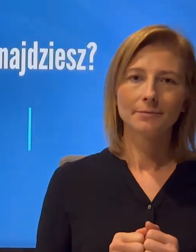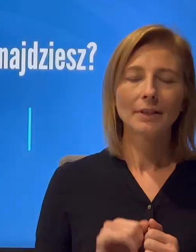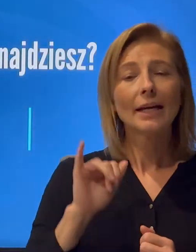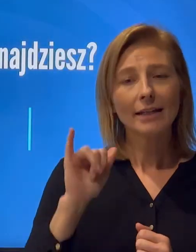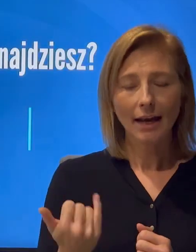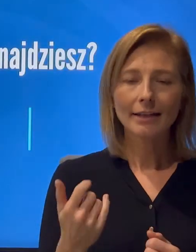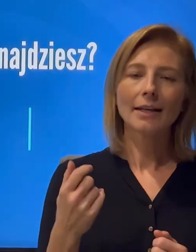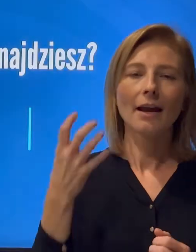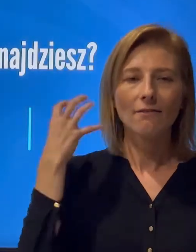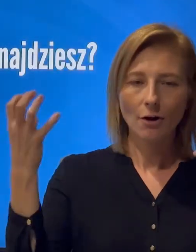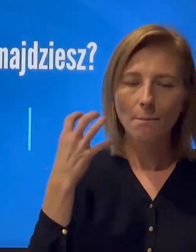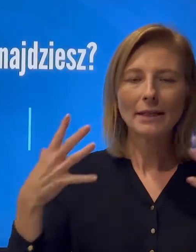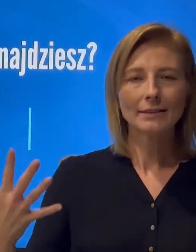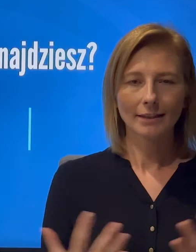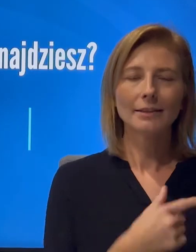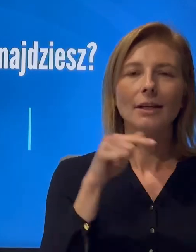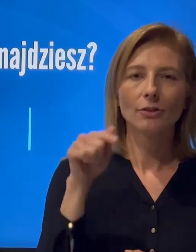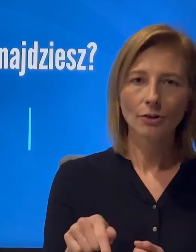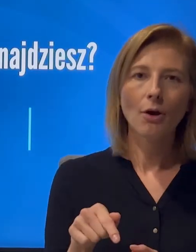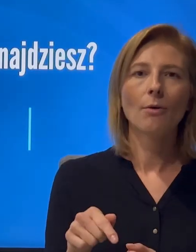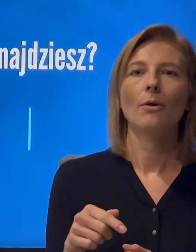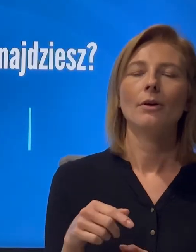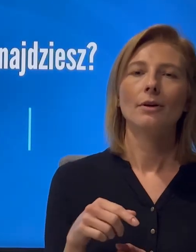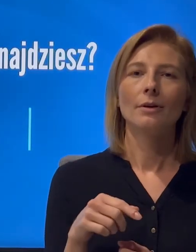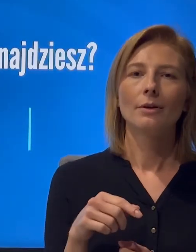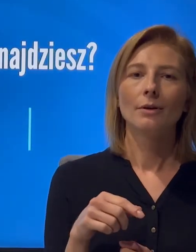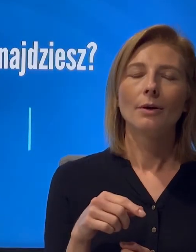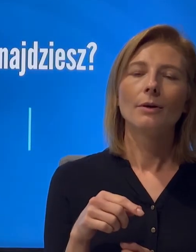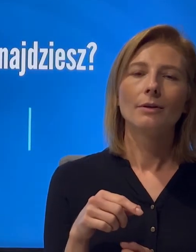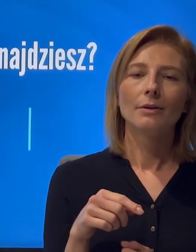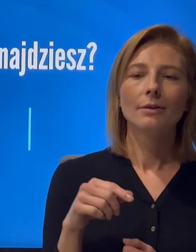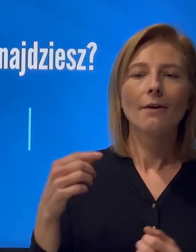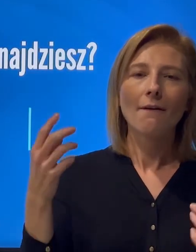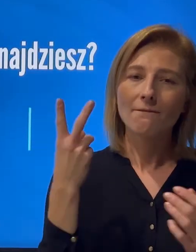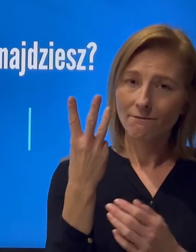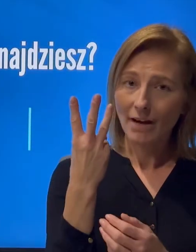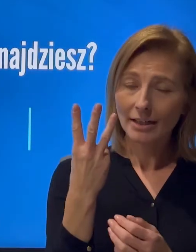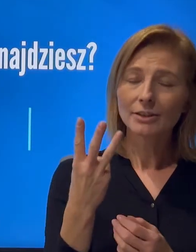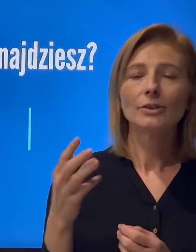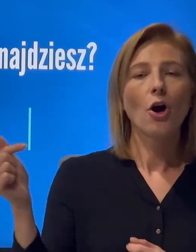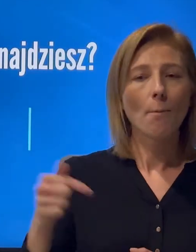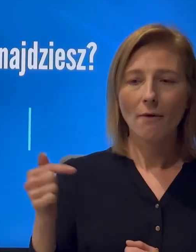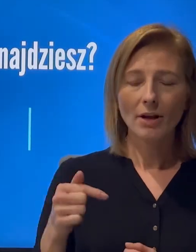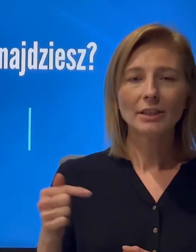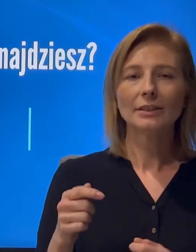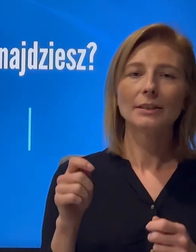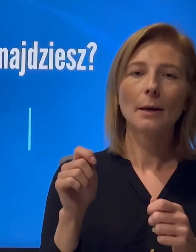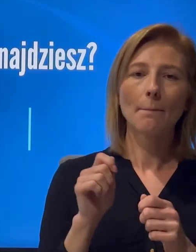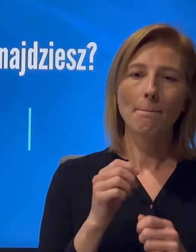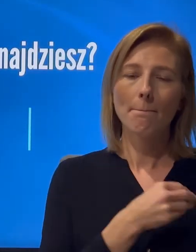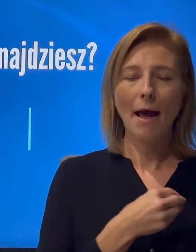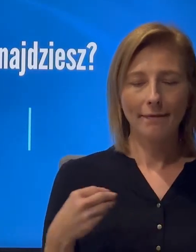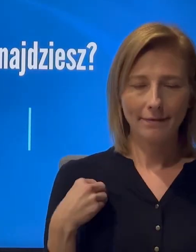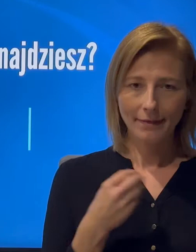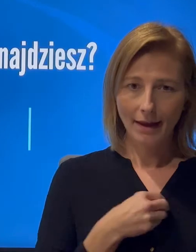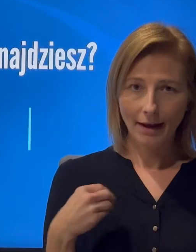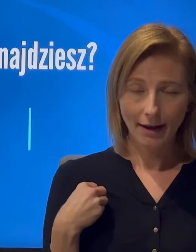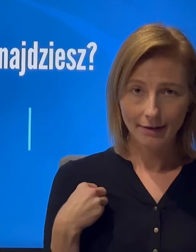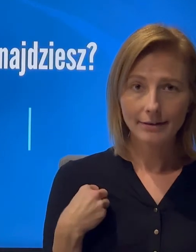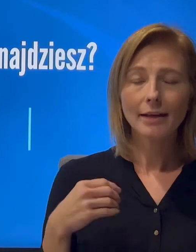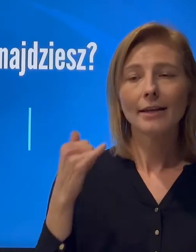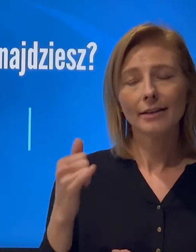Jakie informacje znajdziesz tą usługą? Między innymi ważność obowiązkowego badania technicznego oraz ubezpieczenia